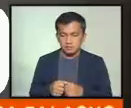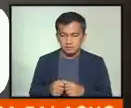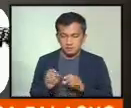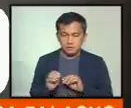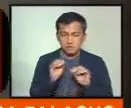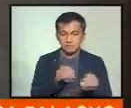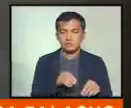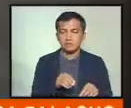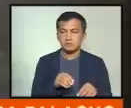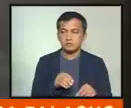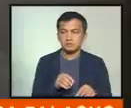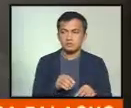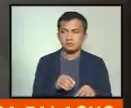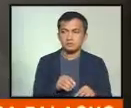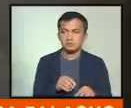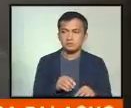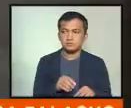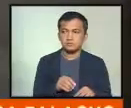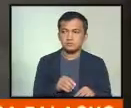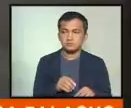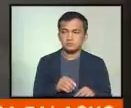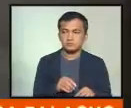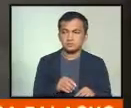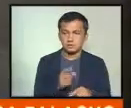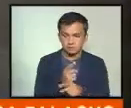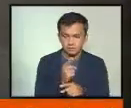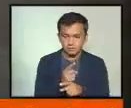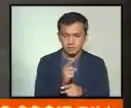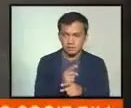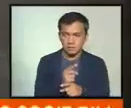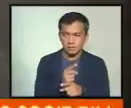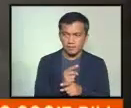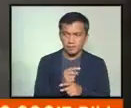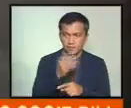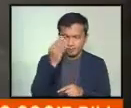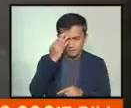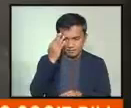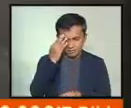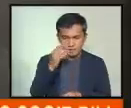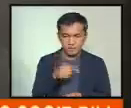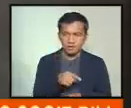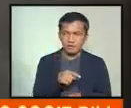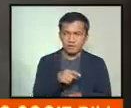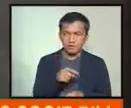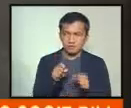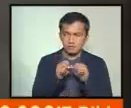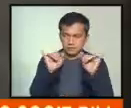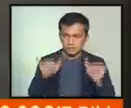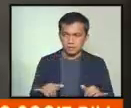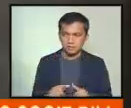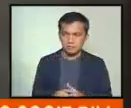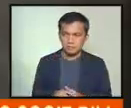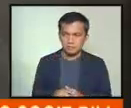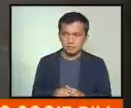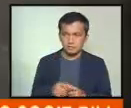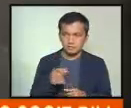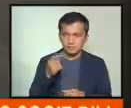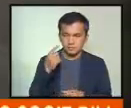ng talagang karapat-dapat, no, at nakakaalam sa sistema